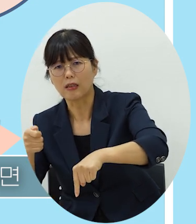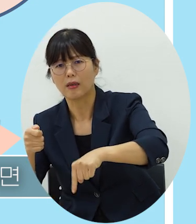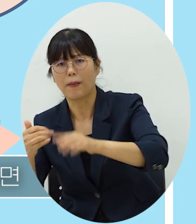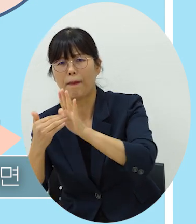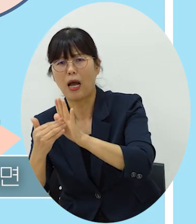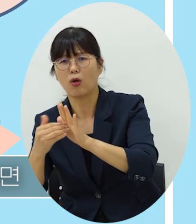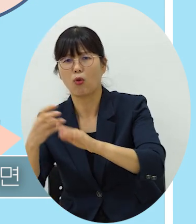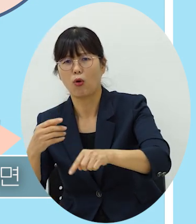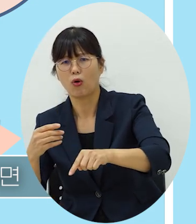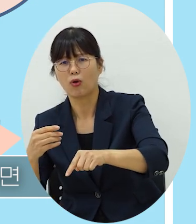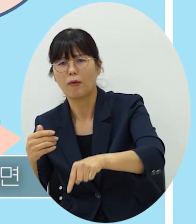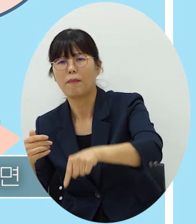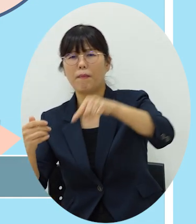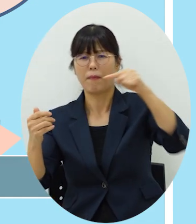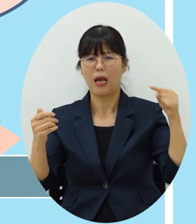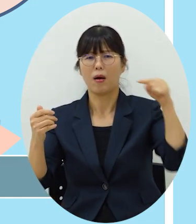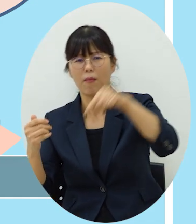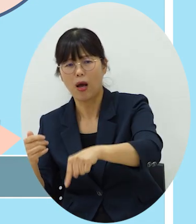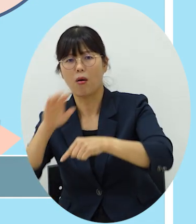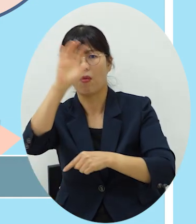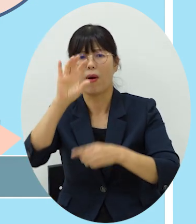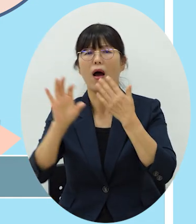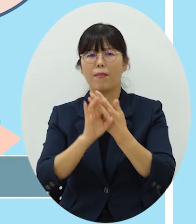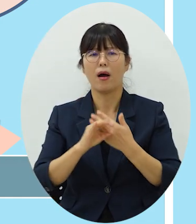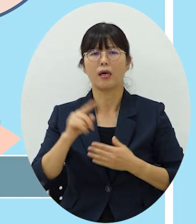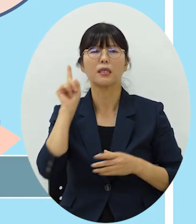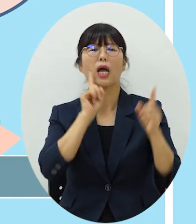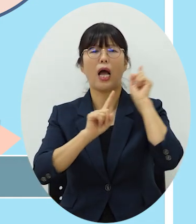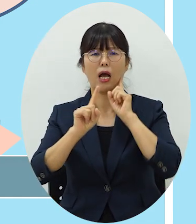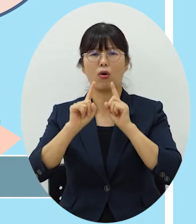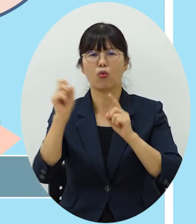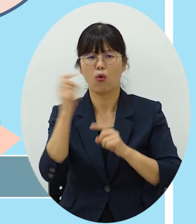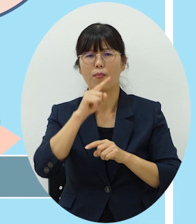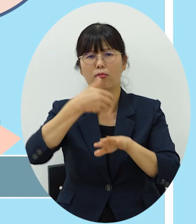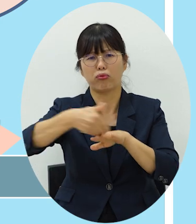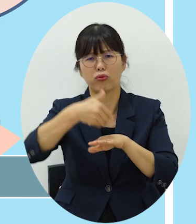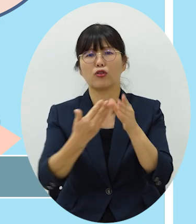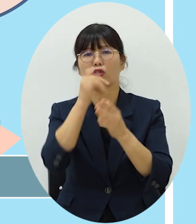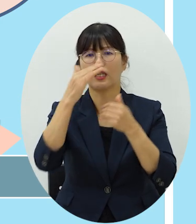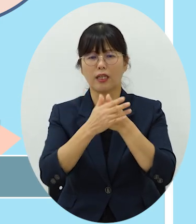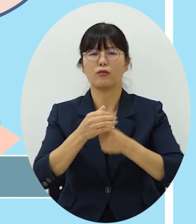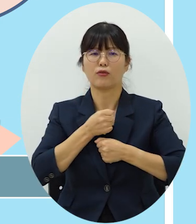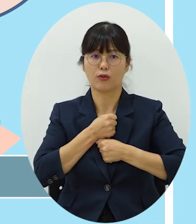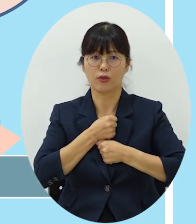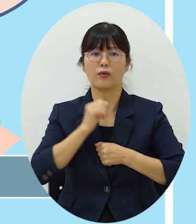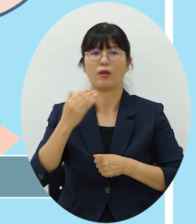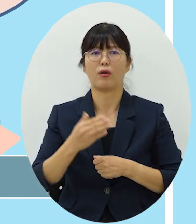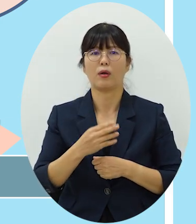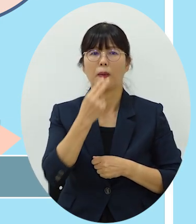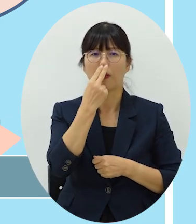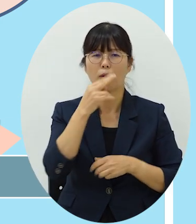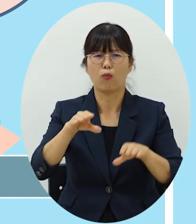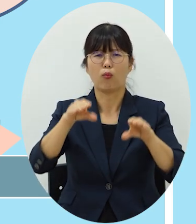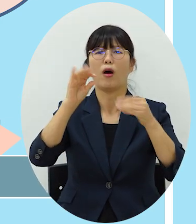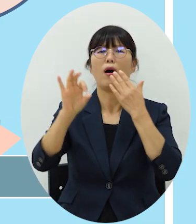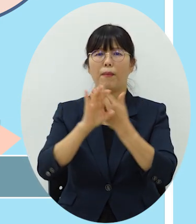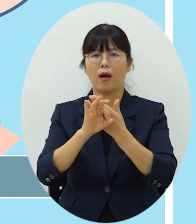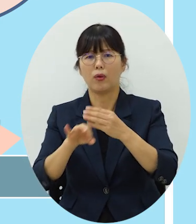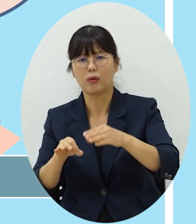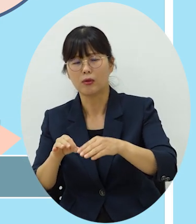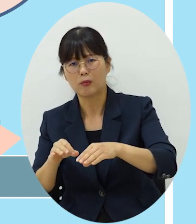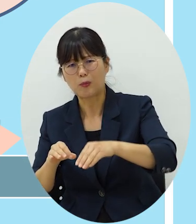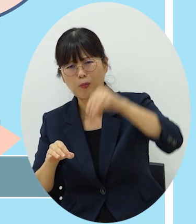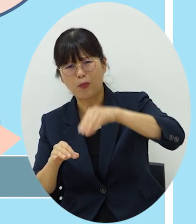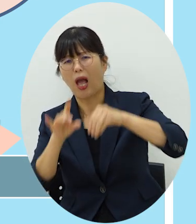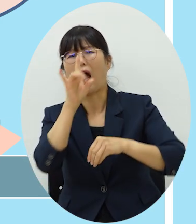막은 채로 넣고 빼고를 반복하면 상처가 생겨 출혈이 생길 수 있으니 주의합니다. 분비물이 건조해지면 흡인이